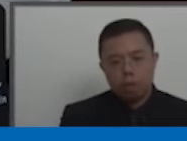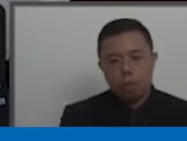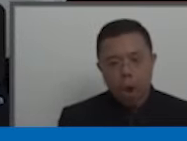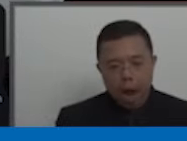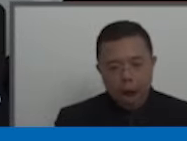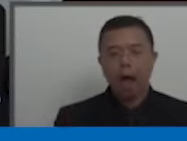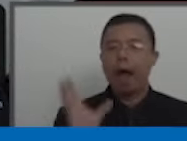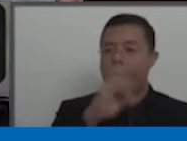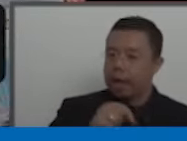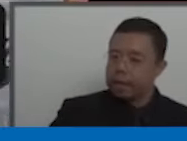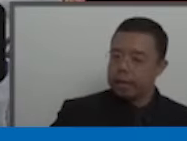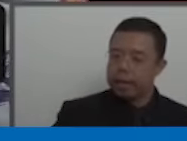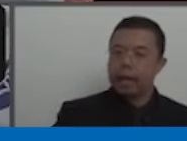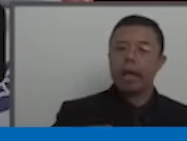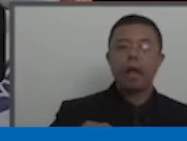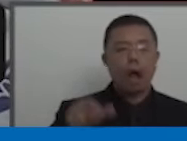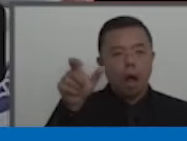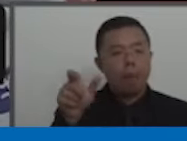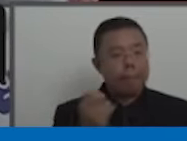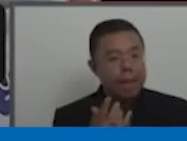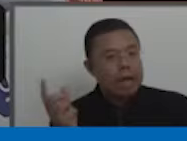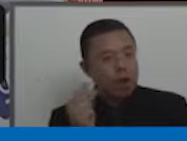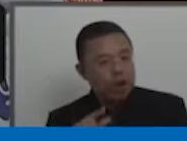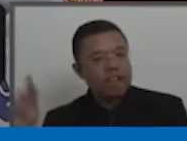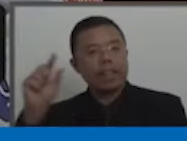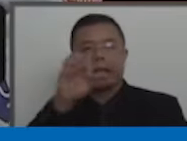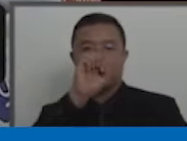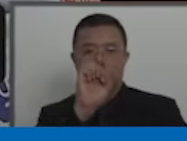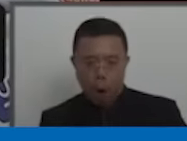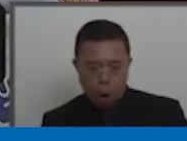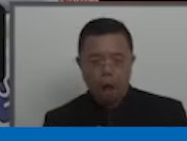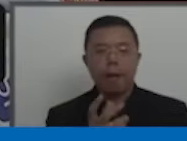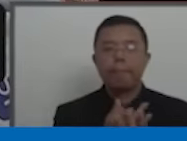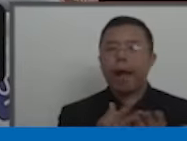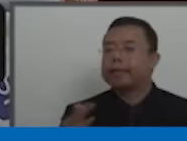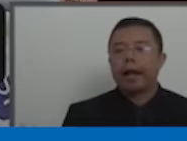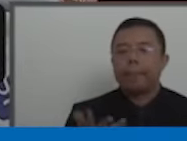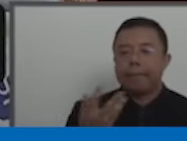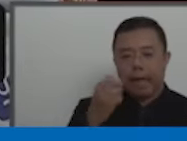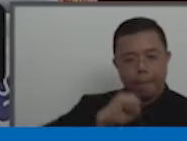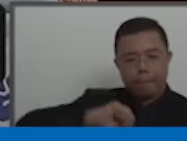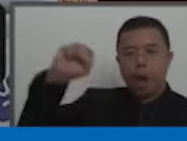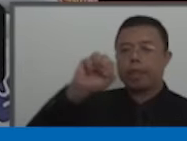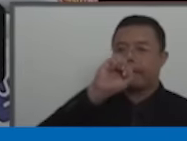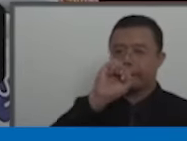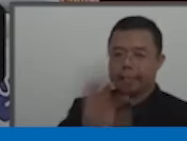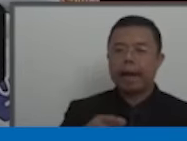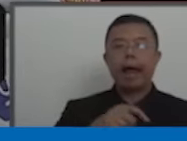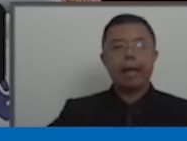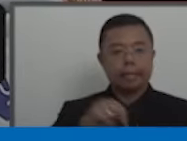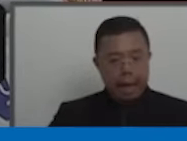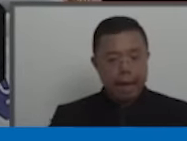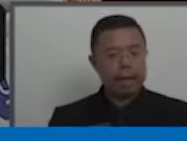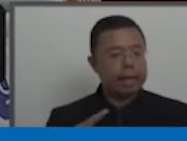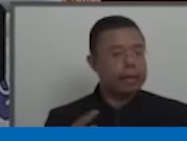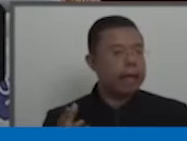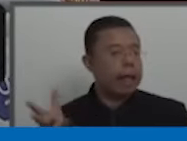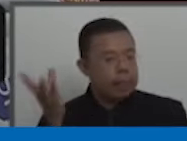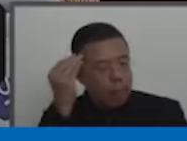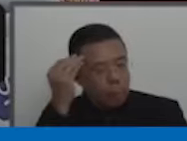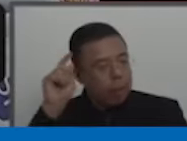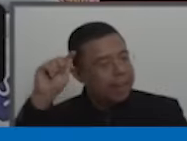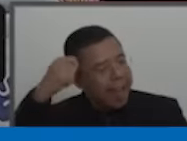ini kampus berbicara masyarakat berbicara dan kita sedang diingatkan agar trek